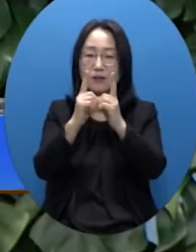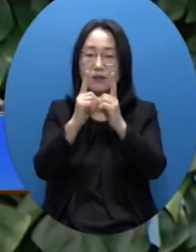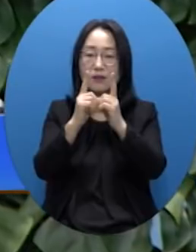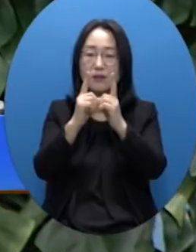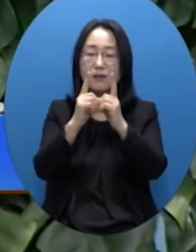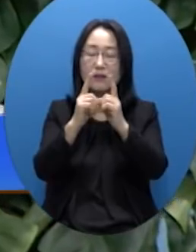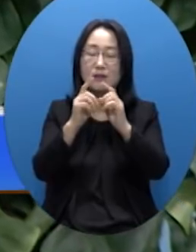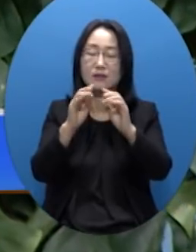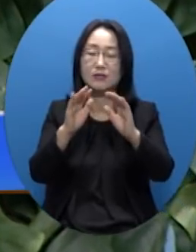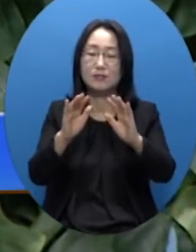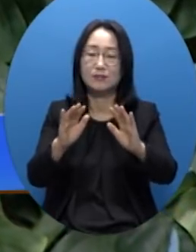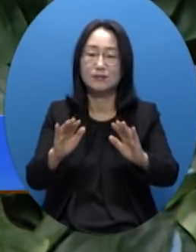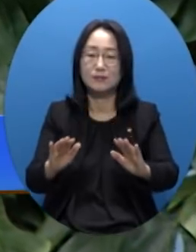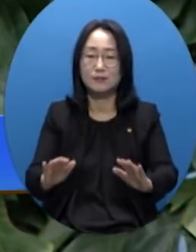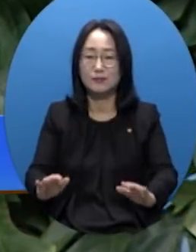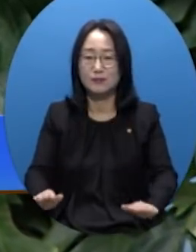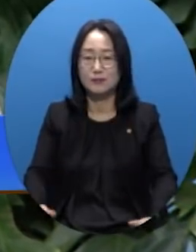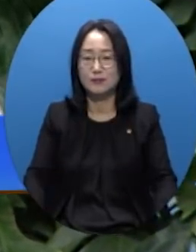으